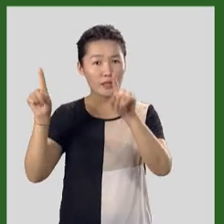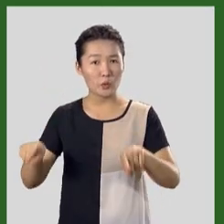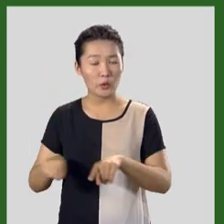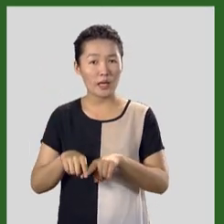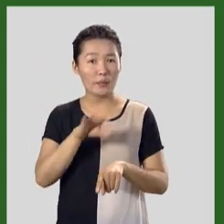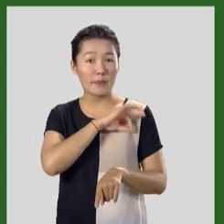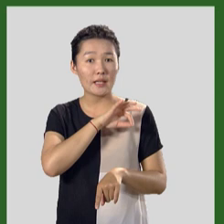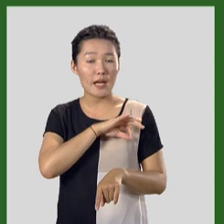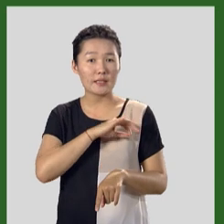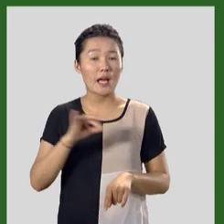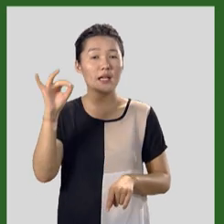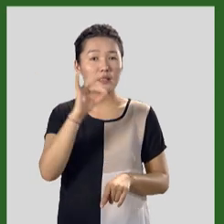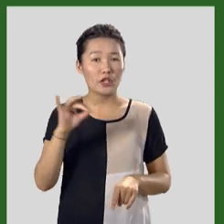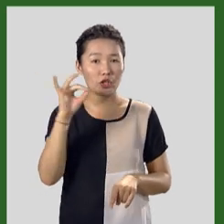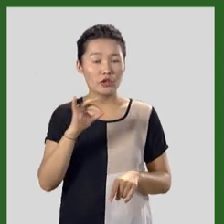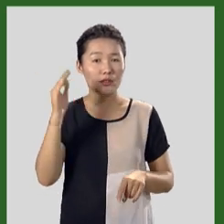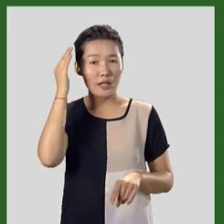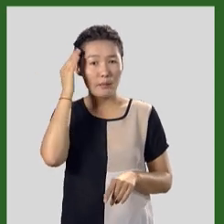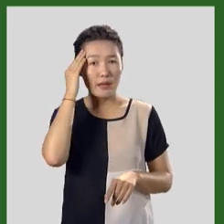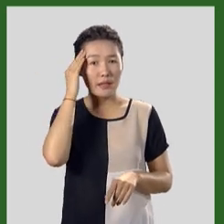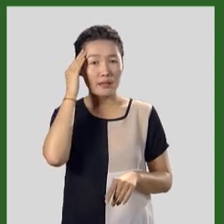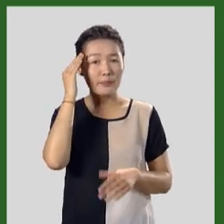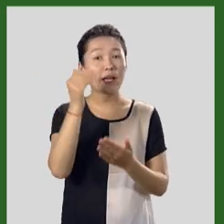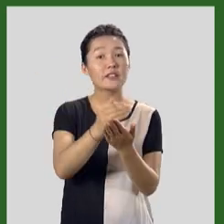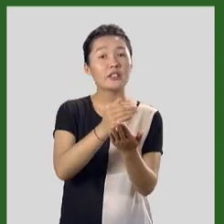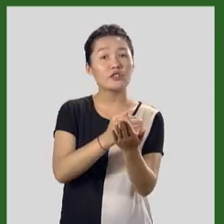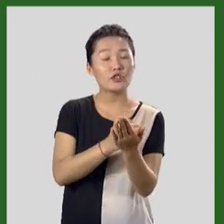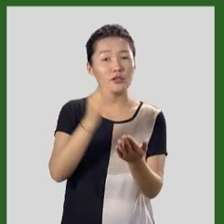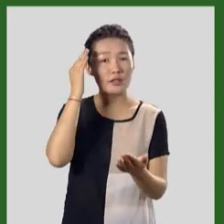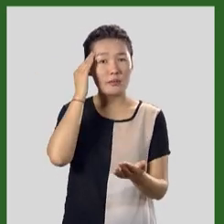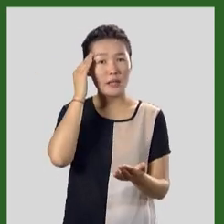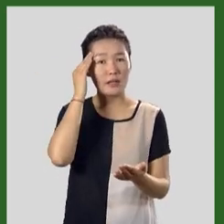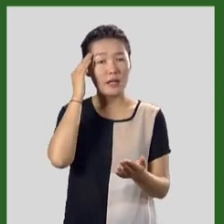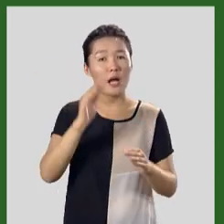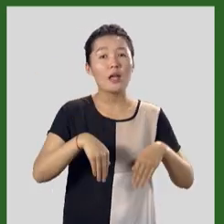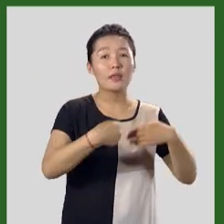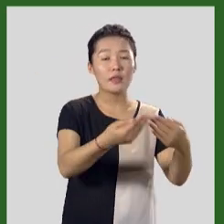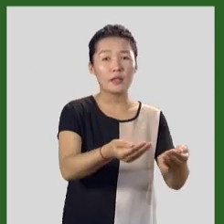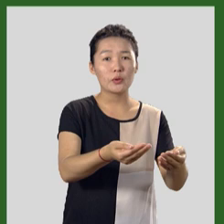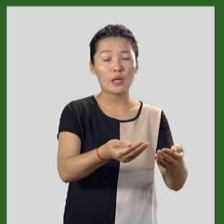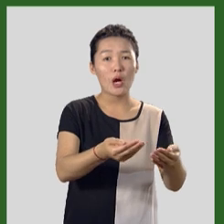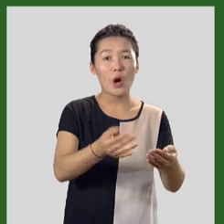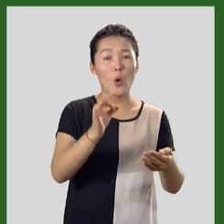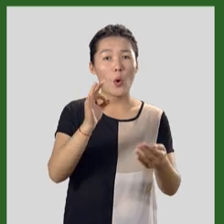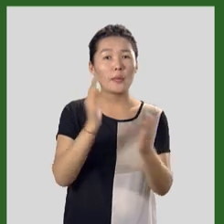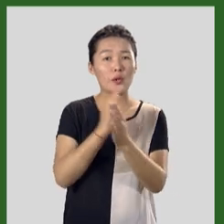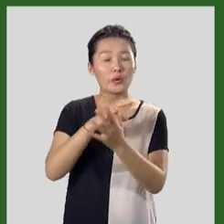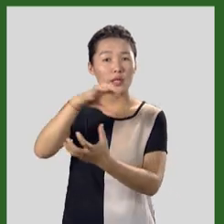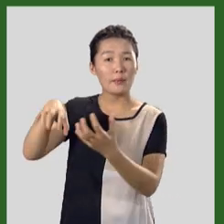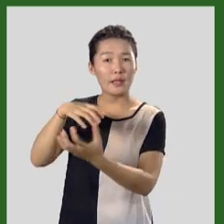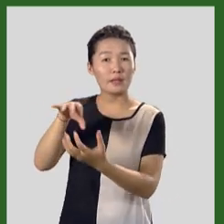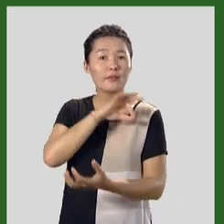Статистический метод дает представление о природных объектах, используют количественные